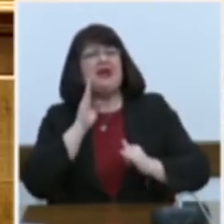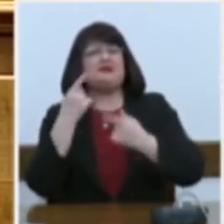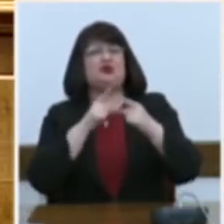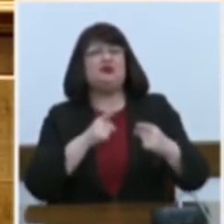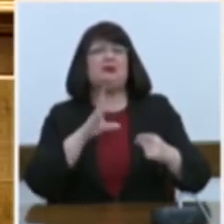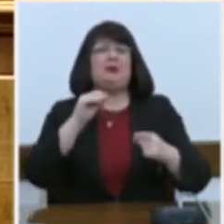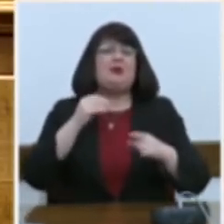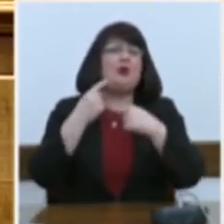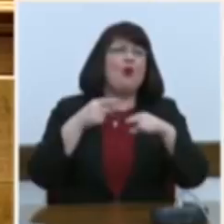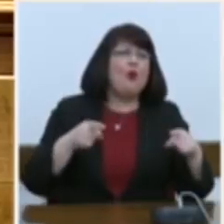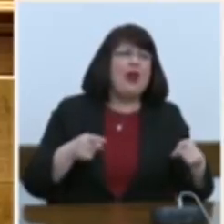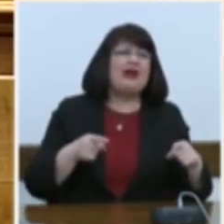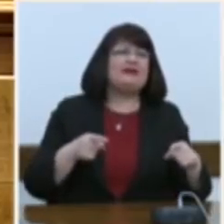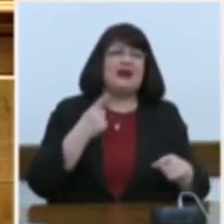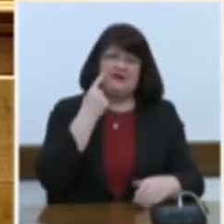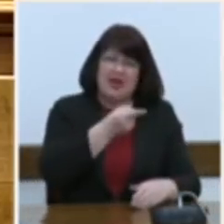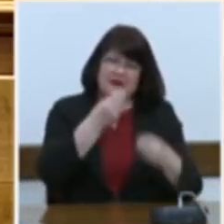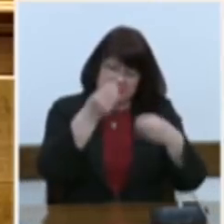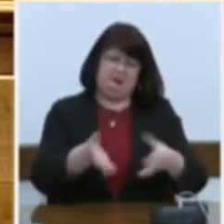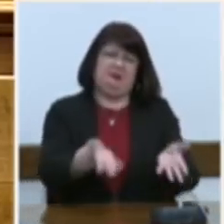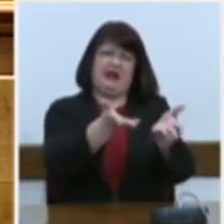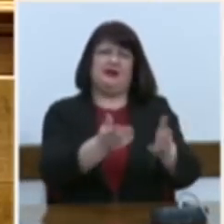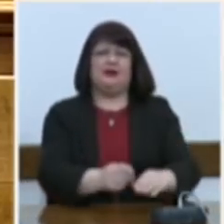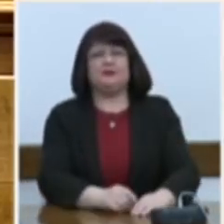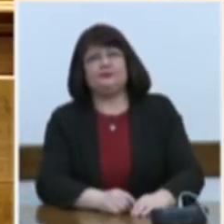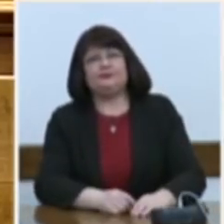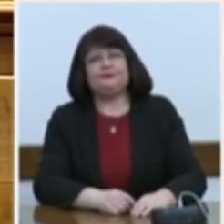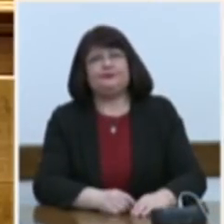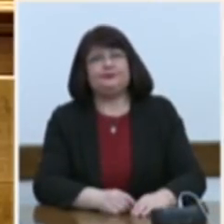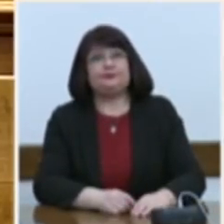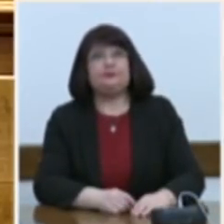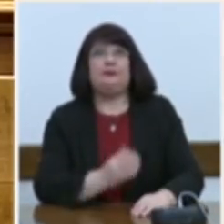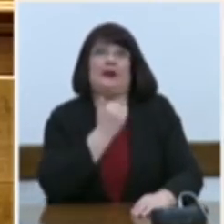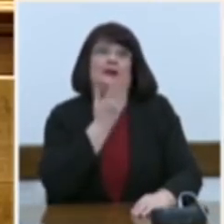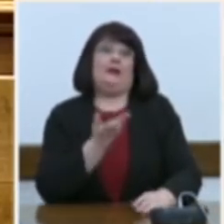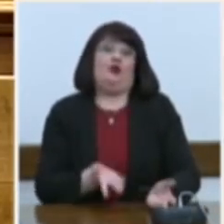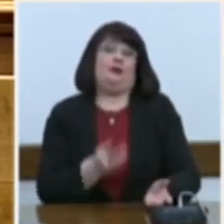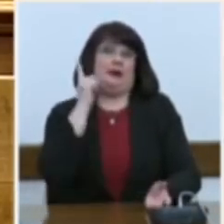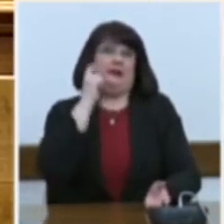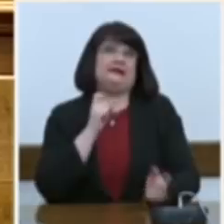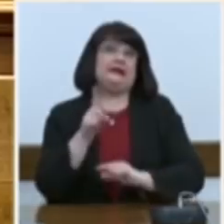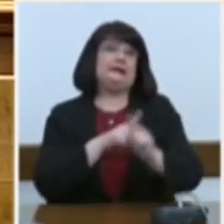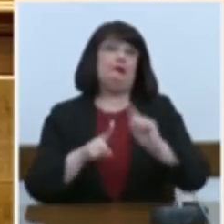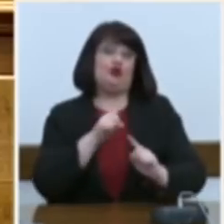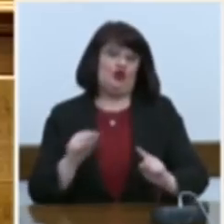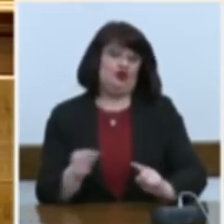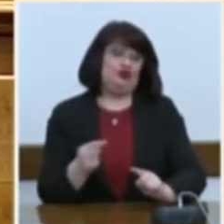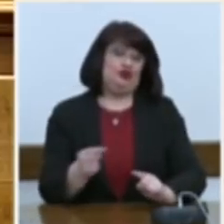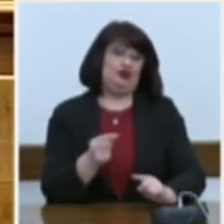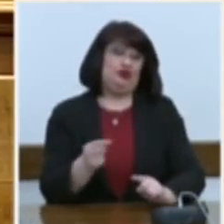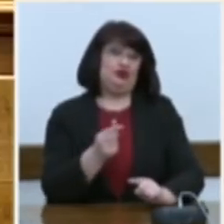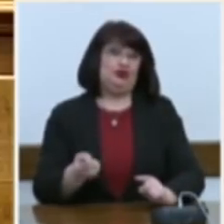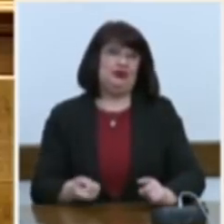Λουστείτε τα λοιπόν τώρα, γιατί δεν μπορεί να μην ξέρετε ποιοι επιστρατεύουν άθλια, ρατσιστικά,